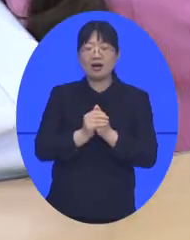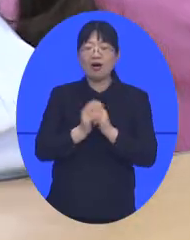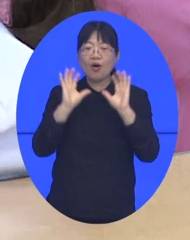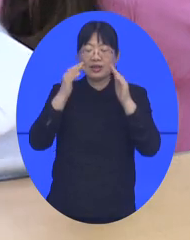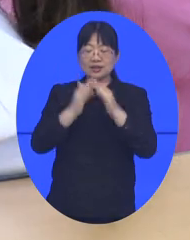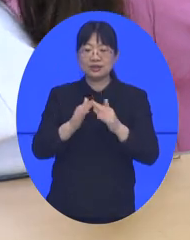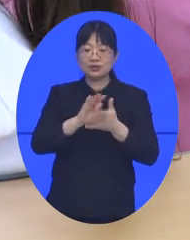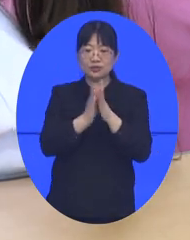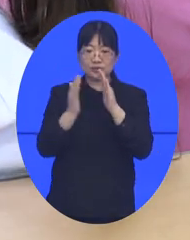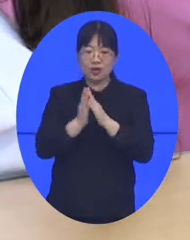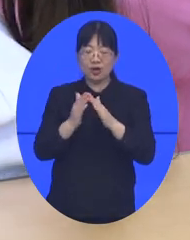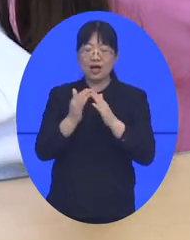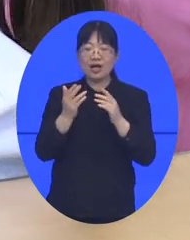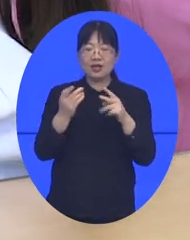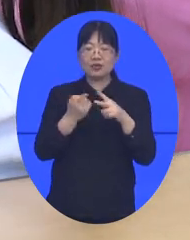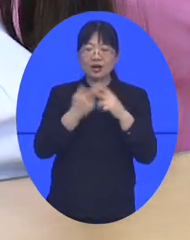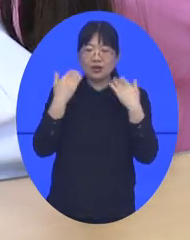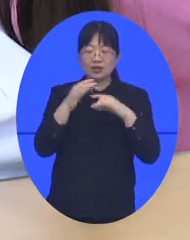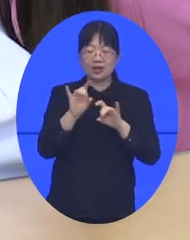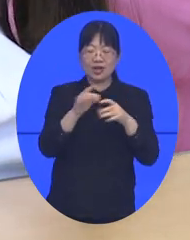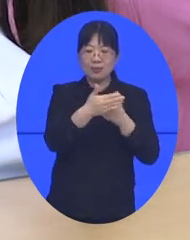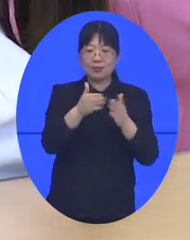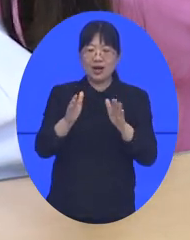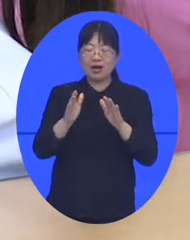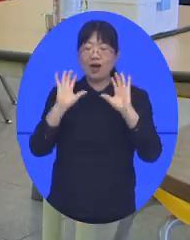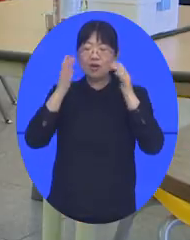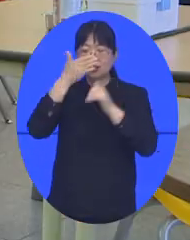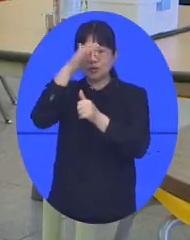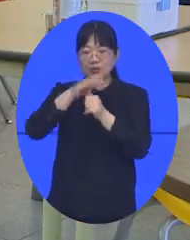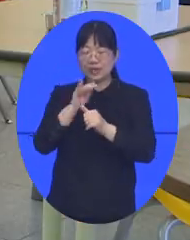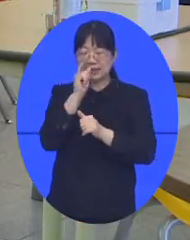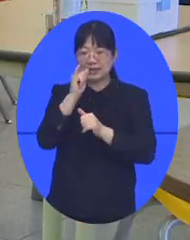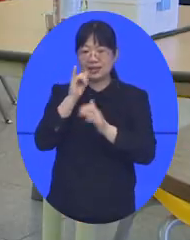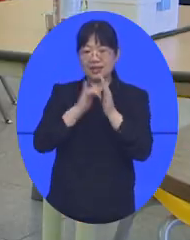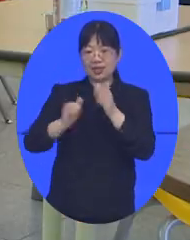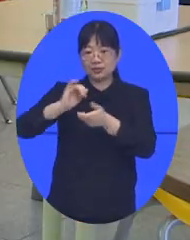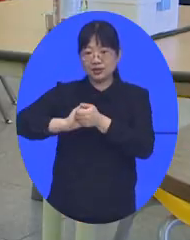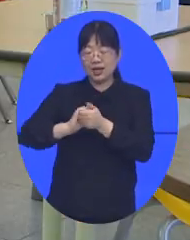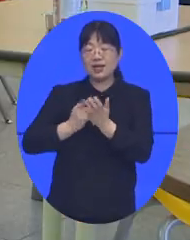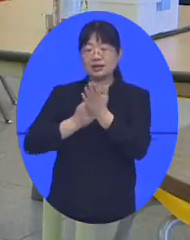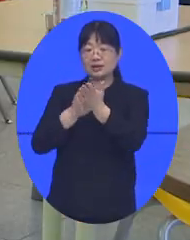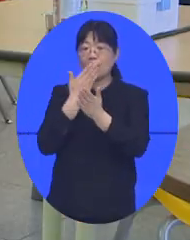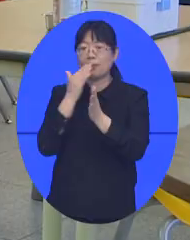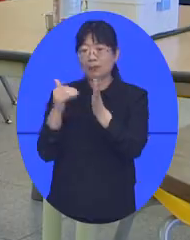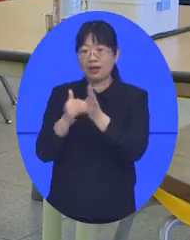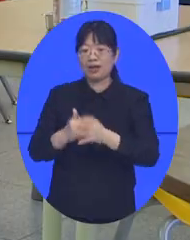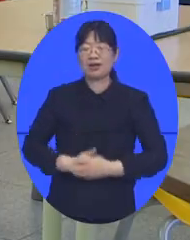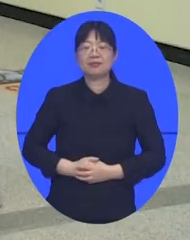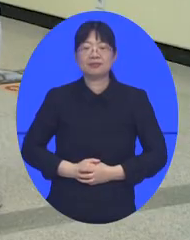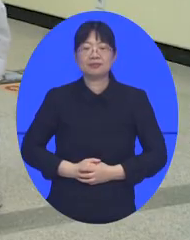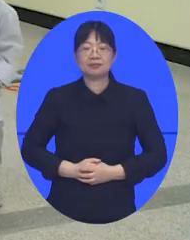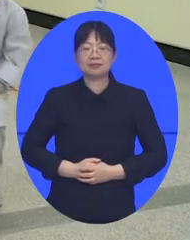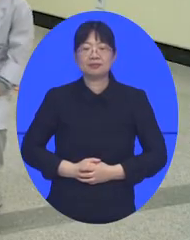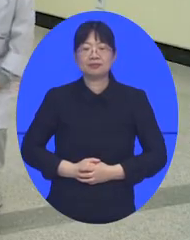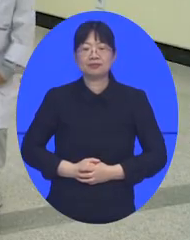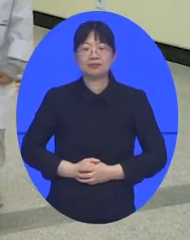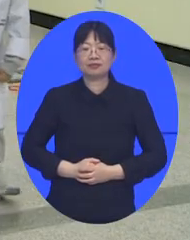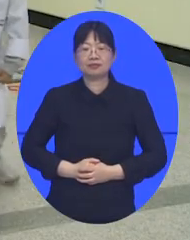유치원 초등학교에 각학급 어린이와 청소년이 있는 가족 단위로 신청할 수 있습니다